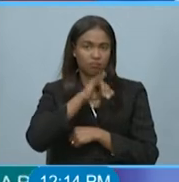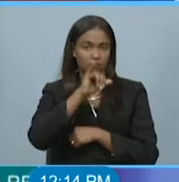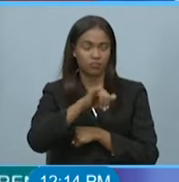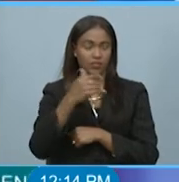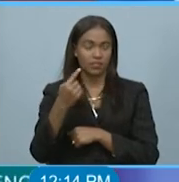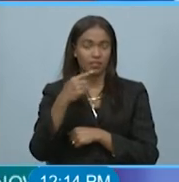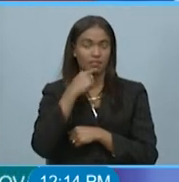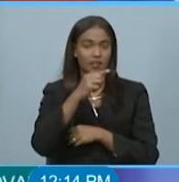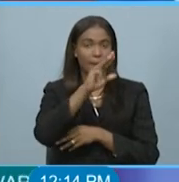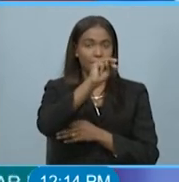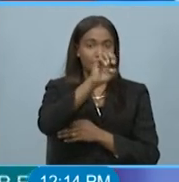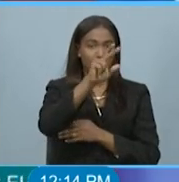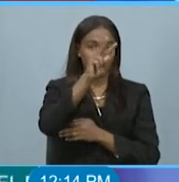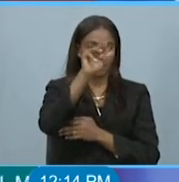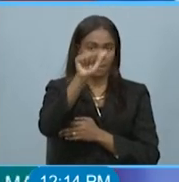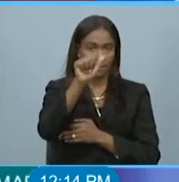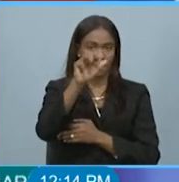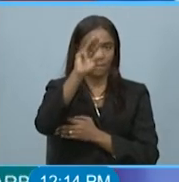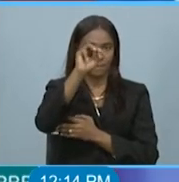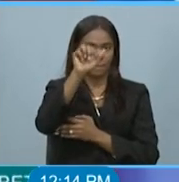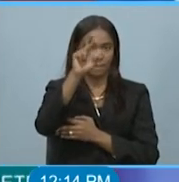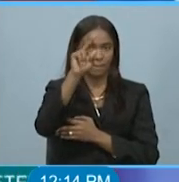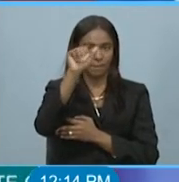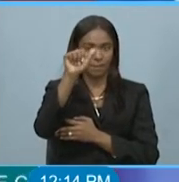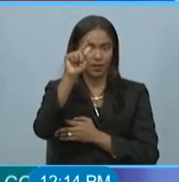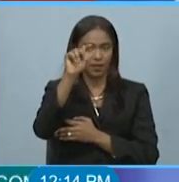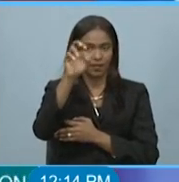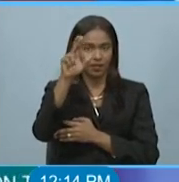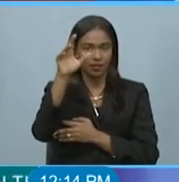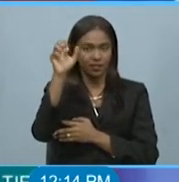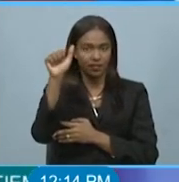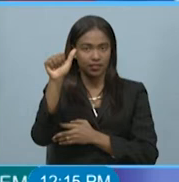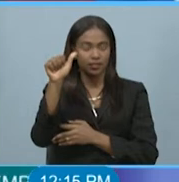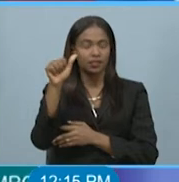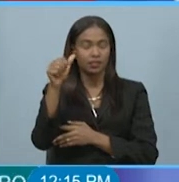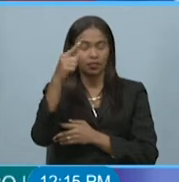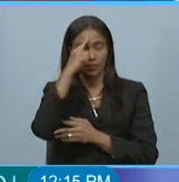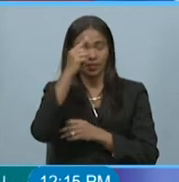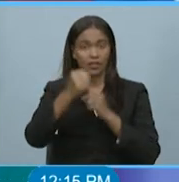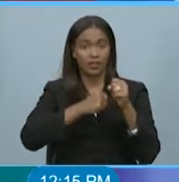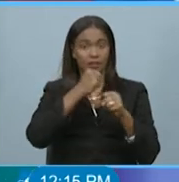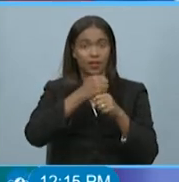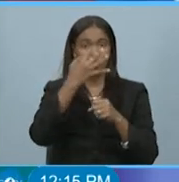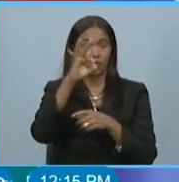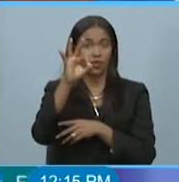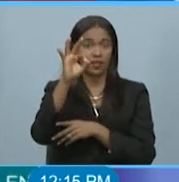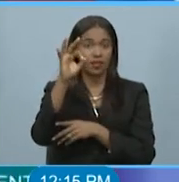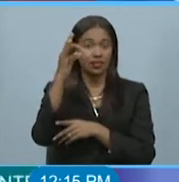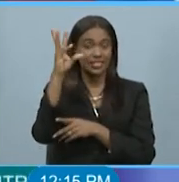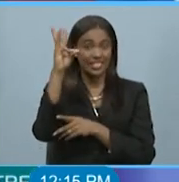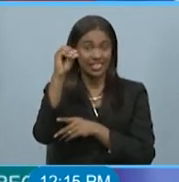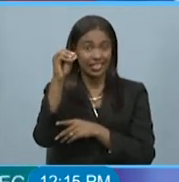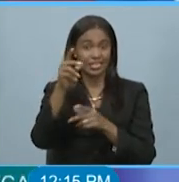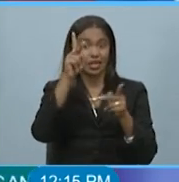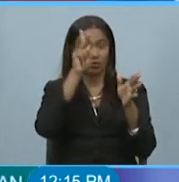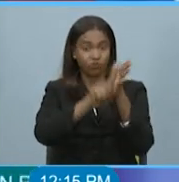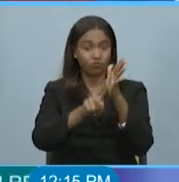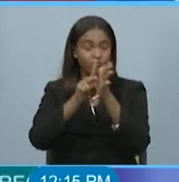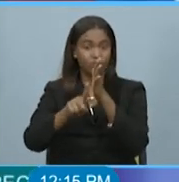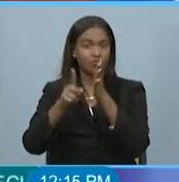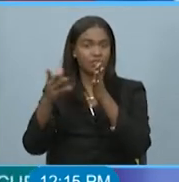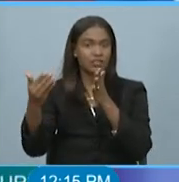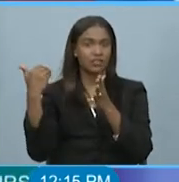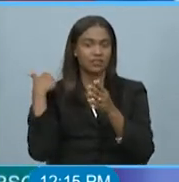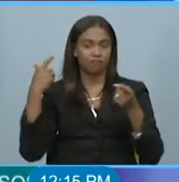l'assassinio di Patria, Minerva, Maria Teresa, le tre sorelle Mirabal che nel 1960 vennero seviziate e uccise